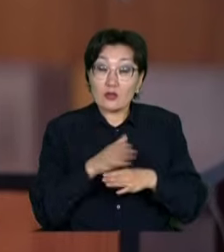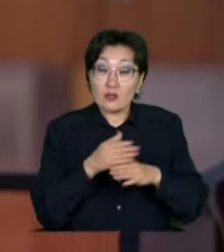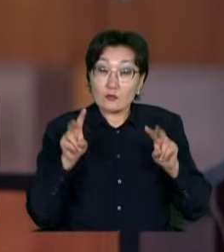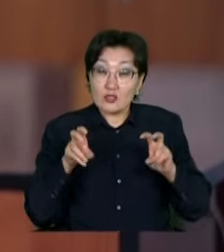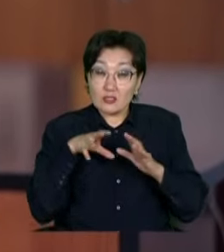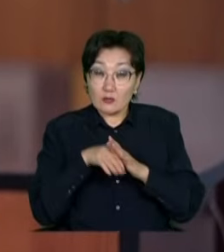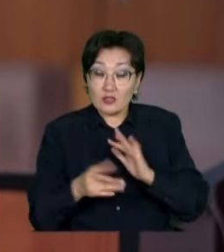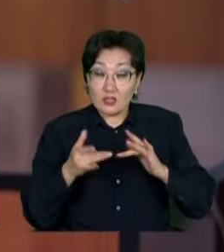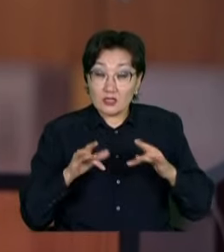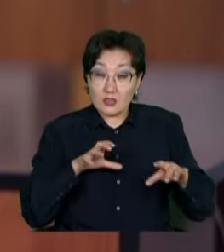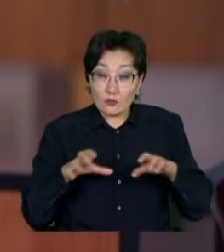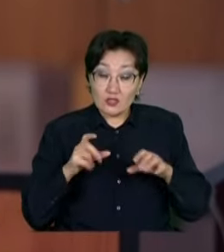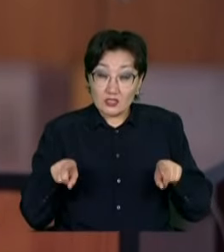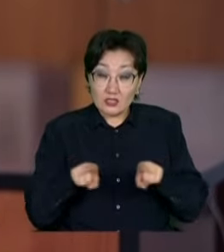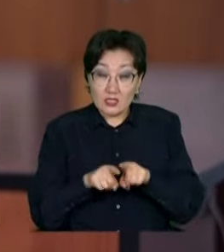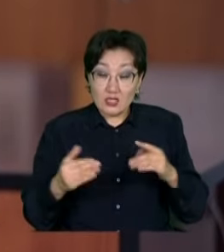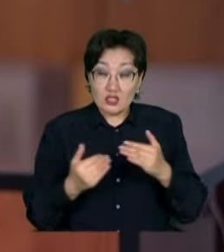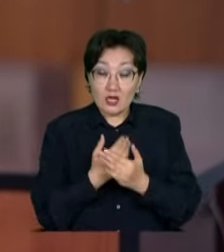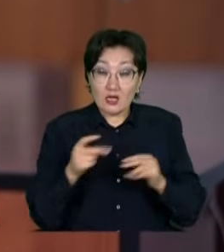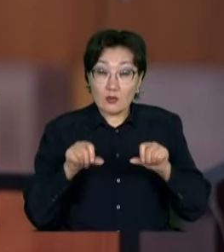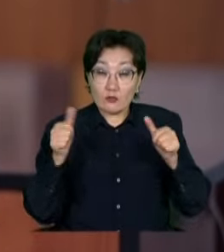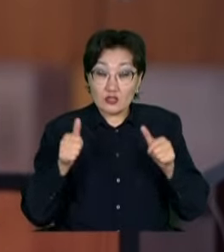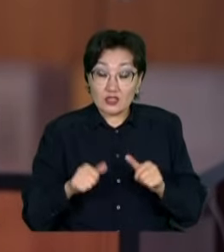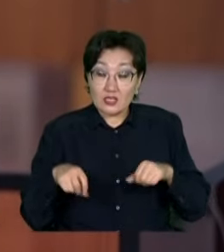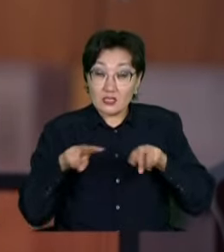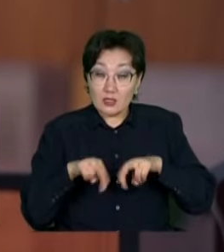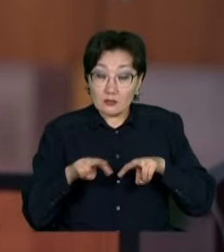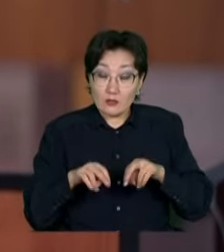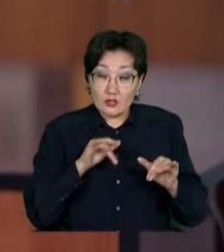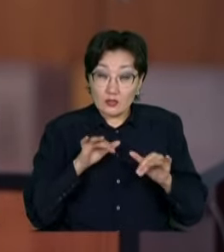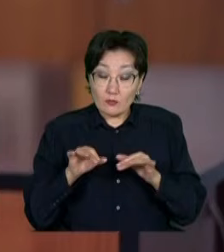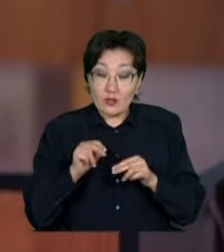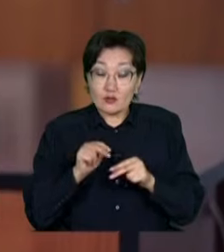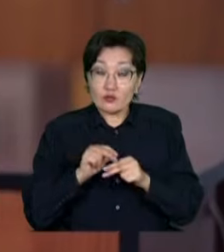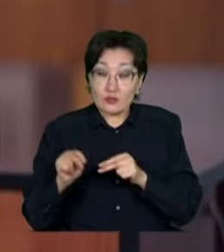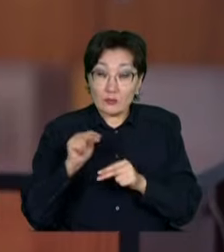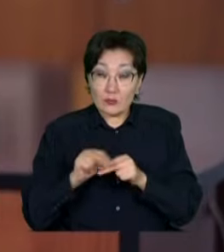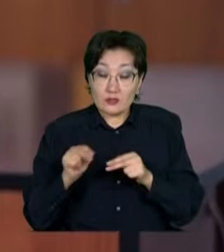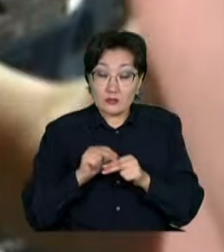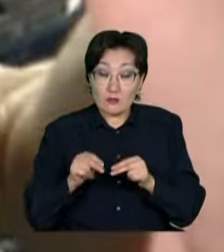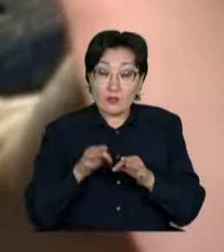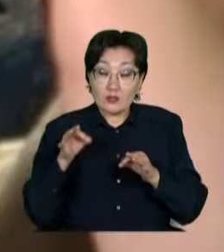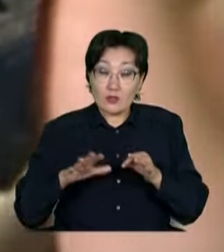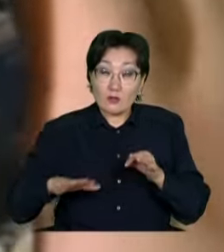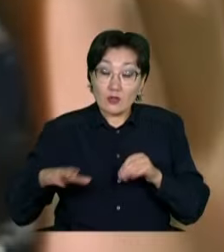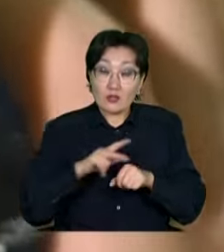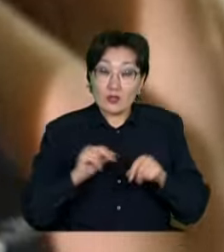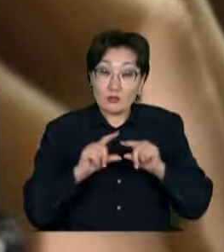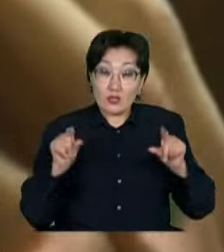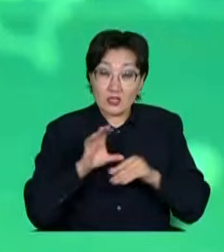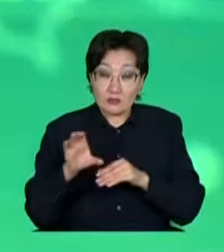ішінде интернет алаяқтық сияқты жаңа түрлерін тергеу бойынша әдістемелік ұсынымдар аумақтық полиция бөліністеріне